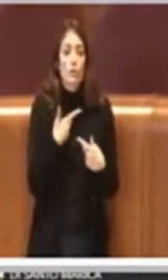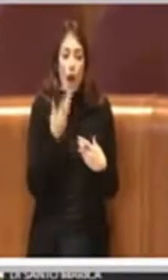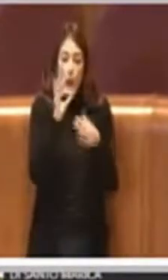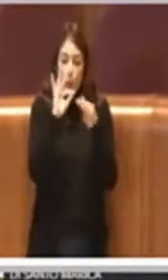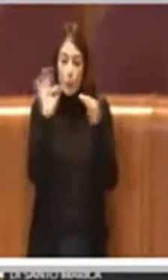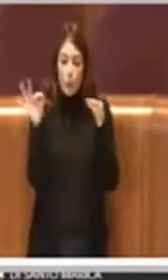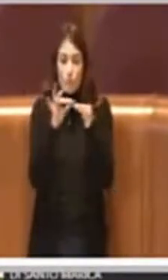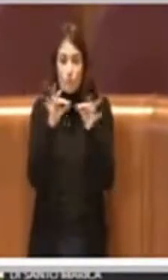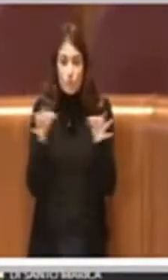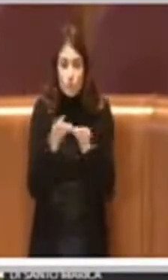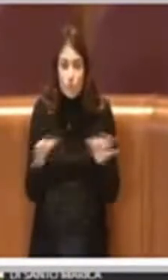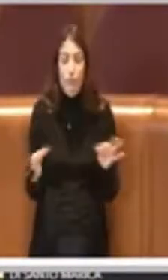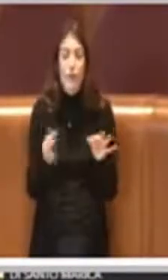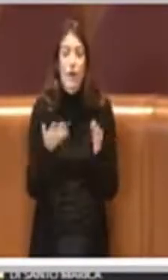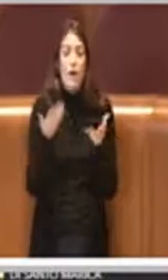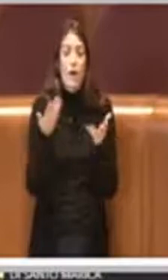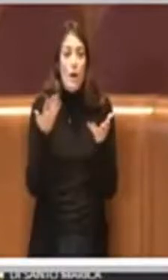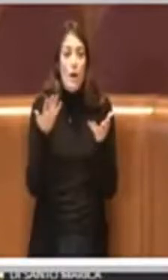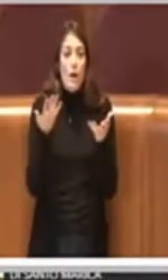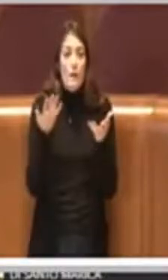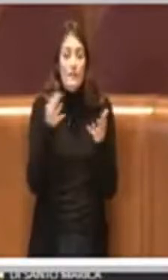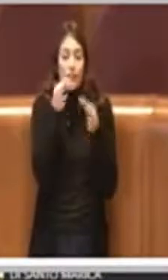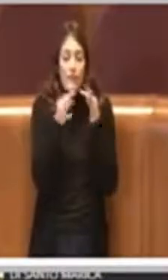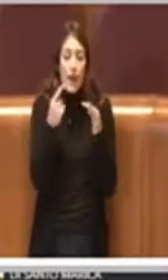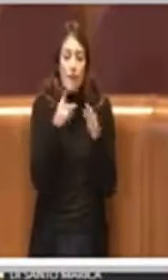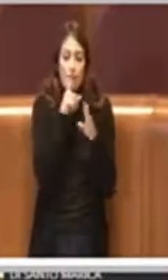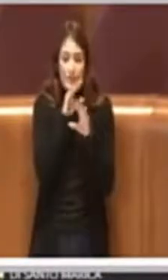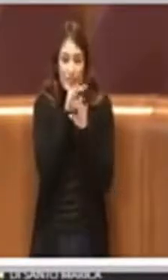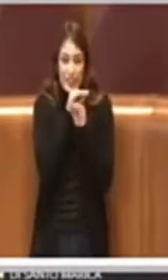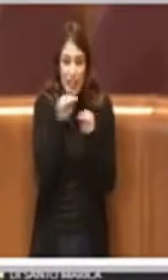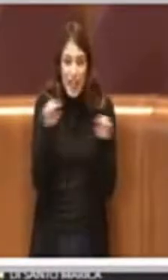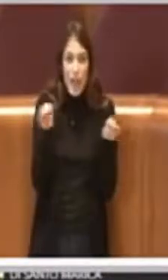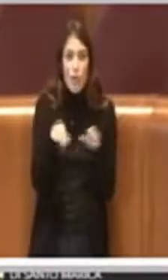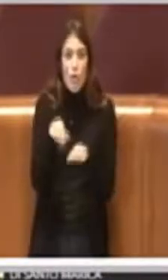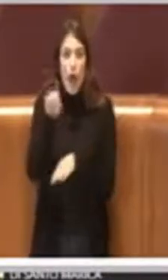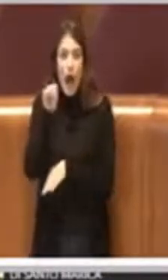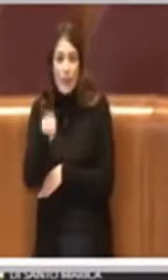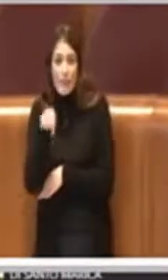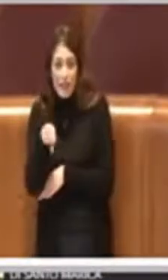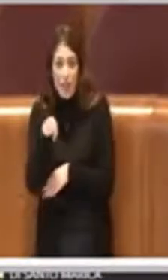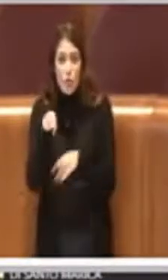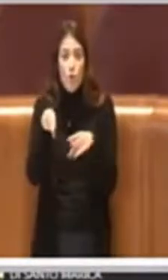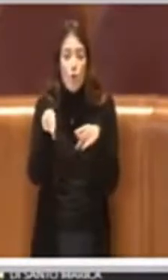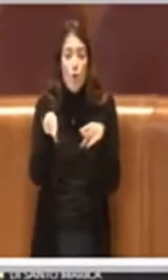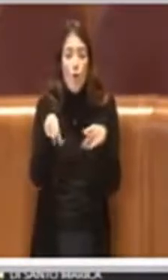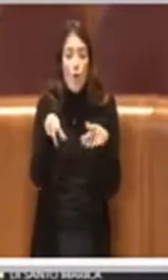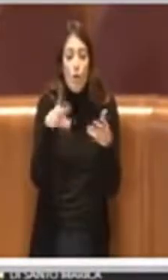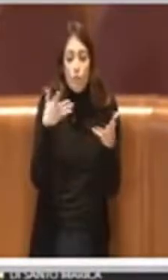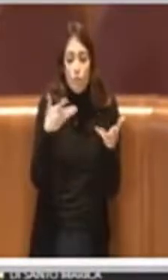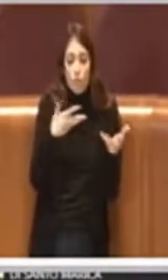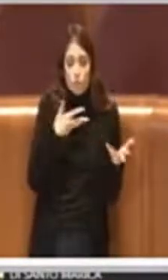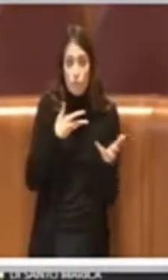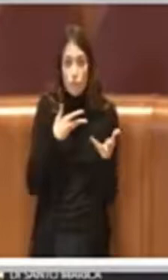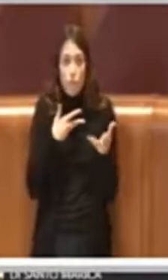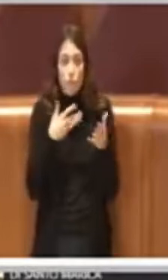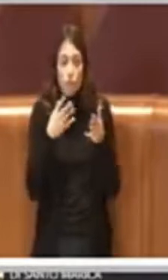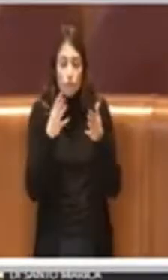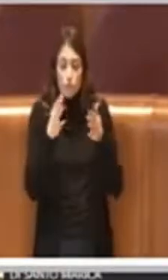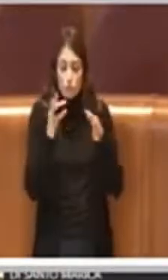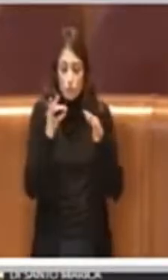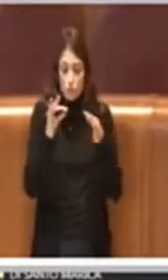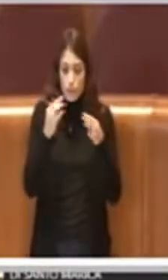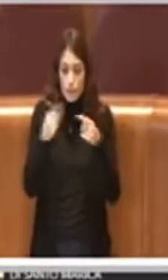termini laddove si prevedeva il silenzio assenso per le procedure e procedimenti di concessione di suolo pubblico, sono